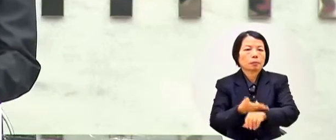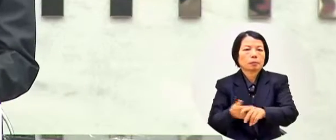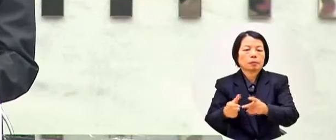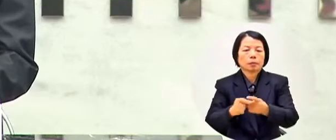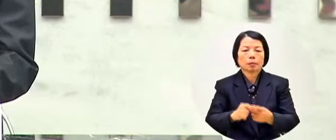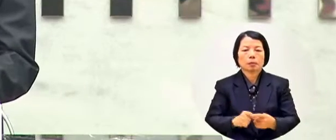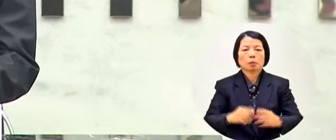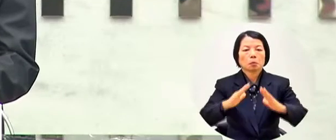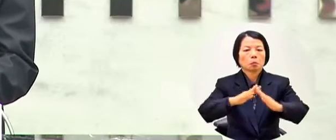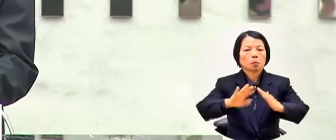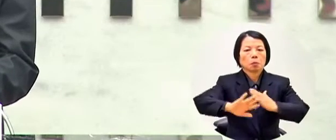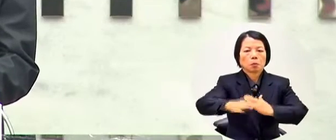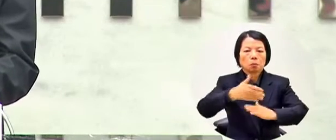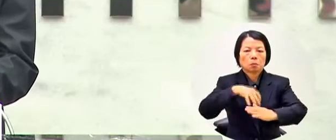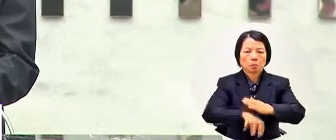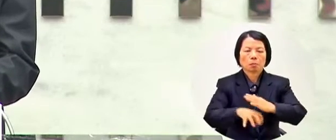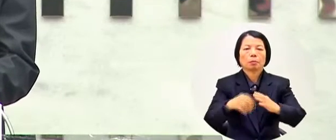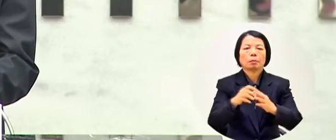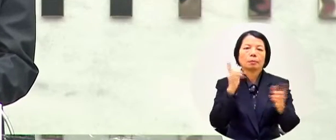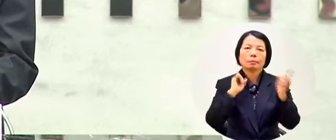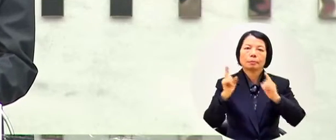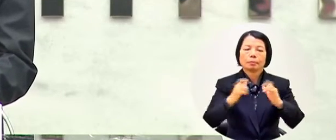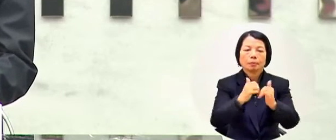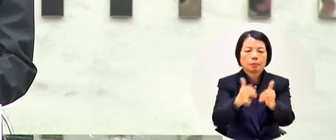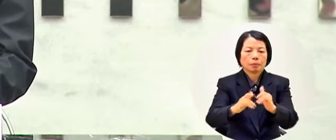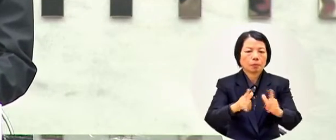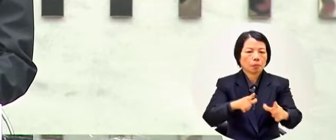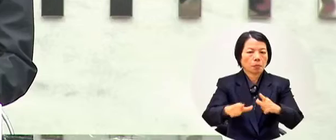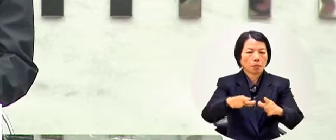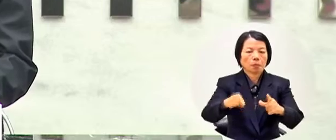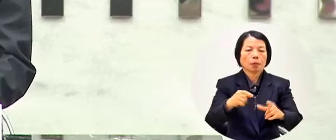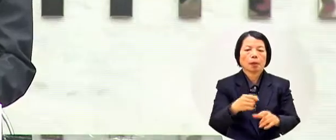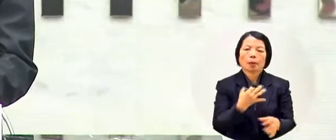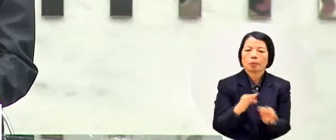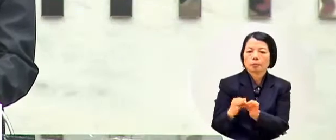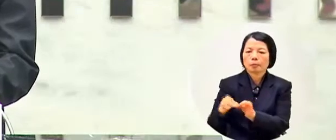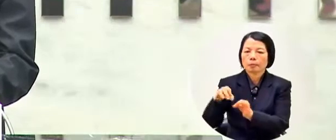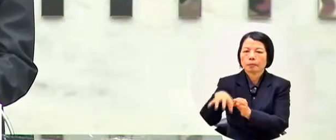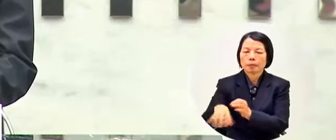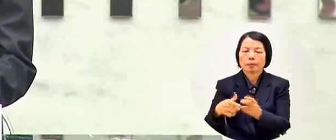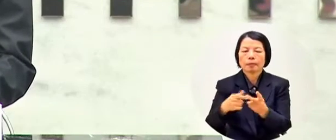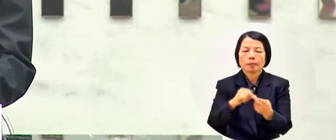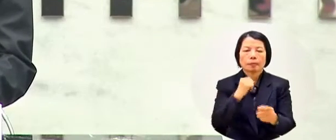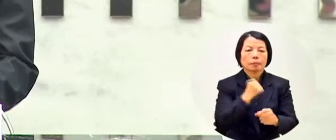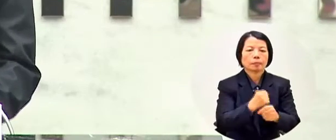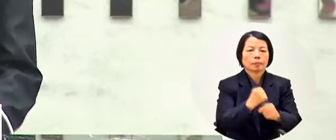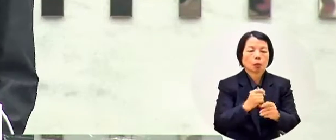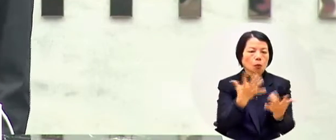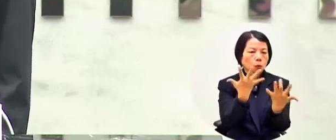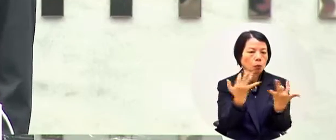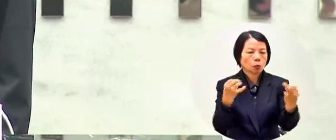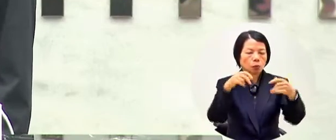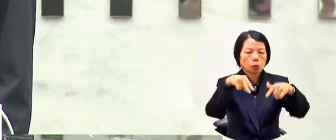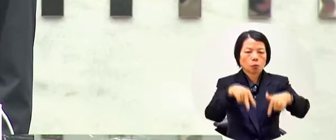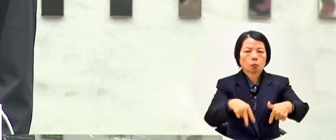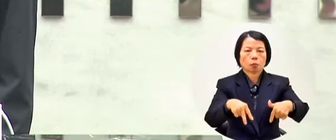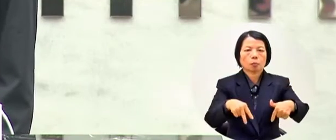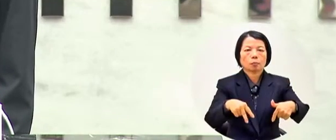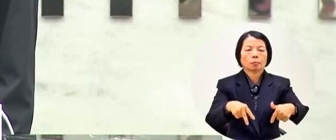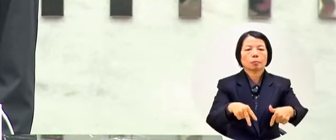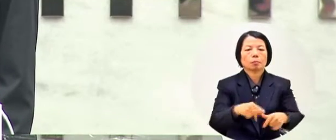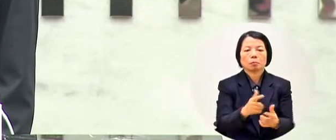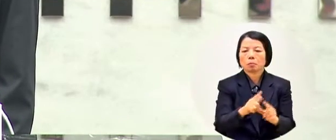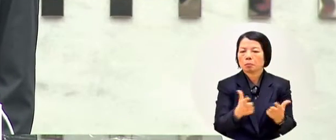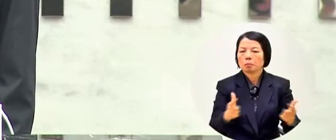游乐园、零售商场、数位内容以及制造业等。如两岸